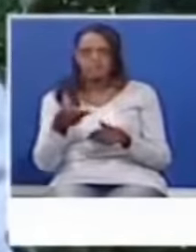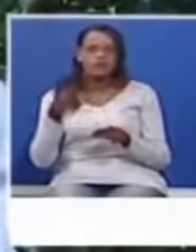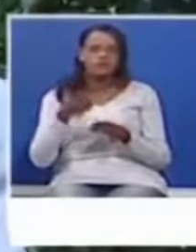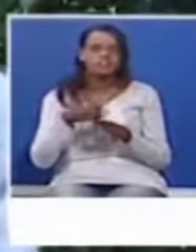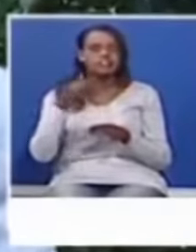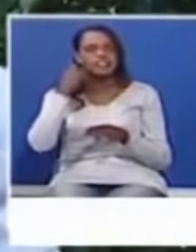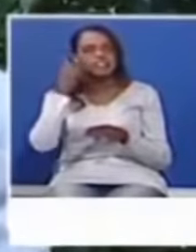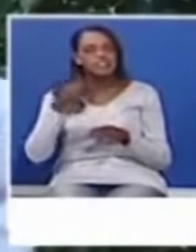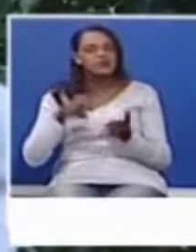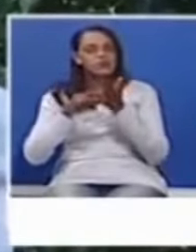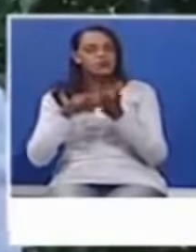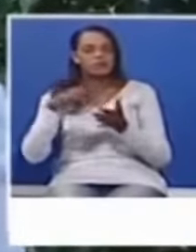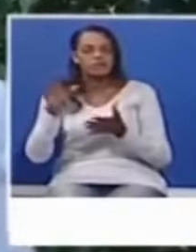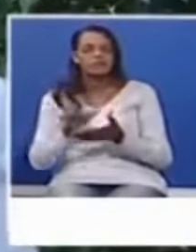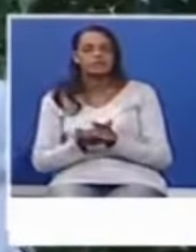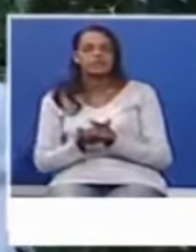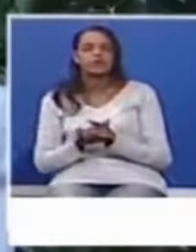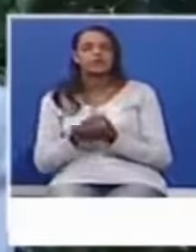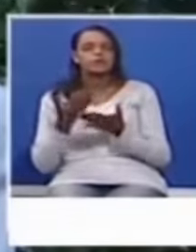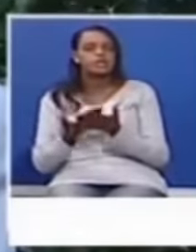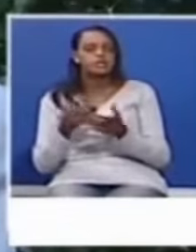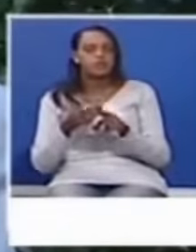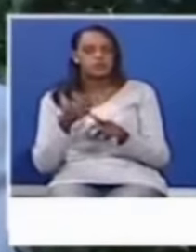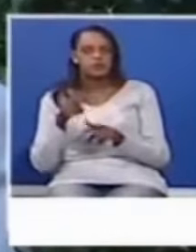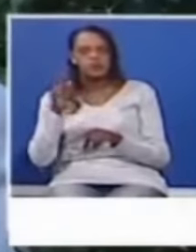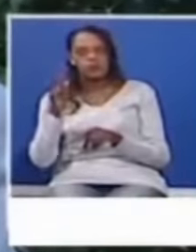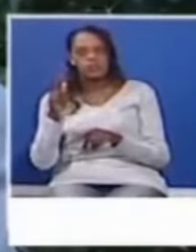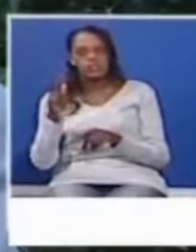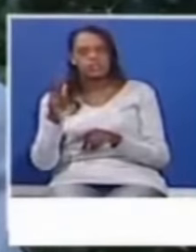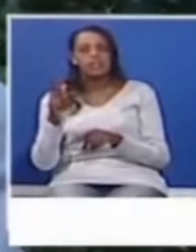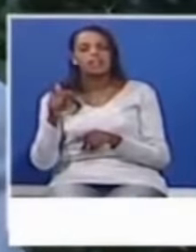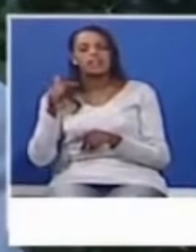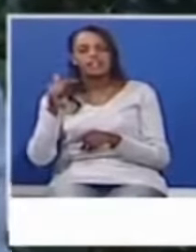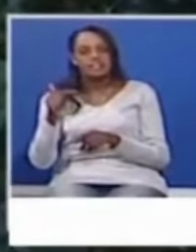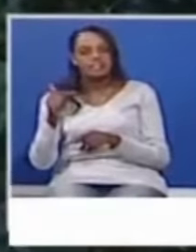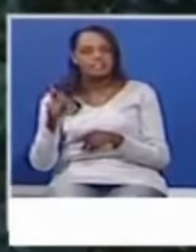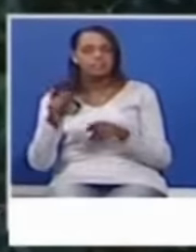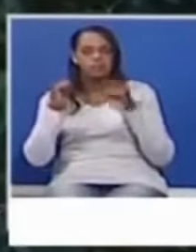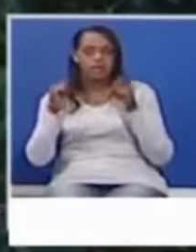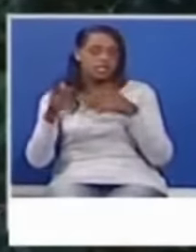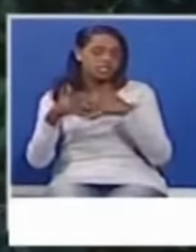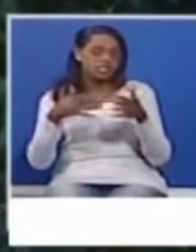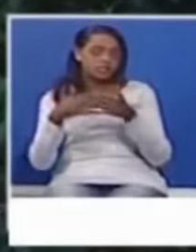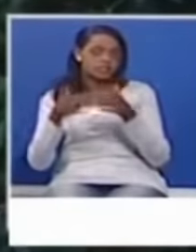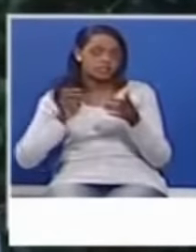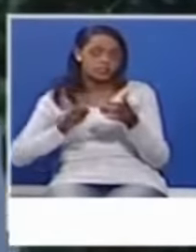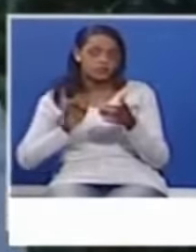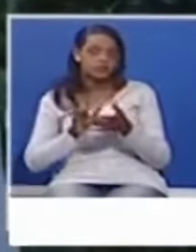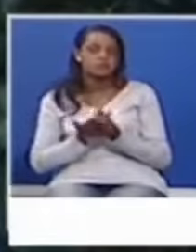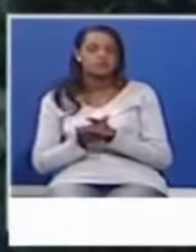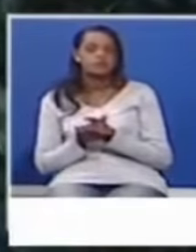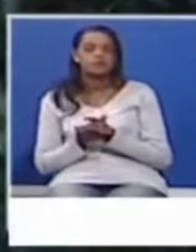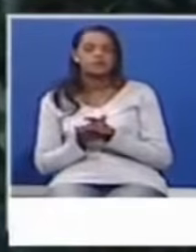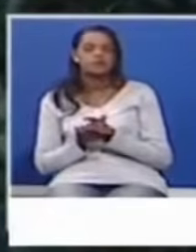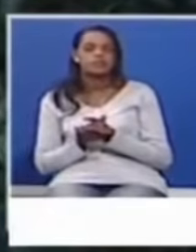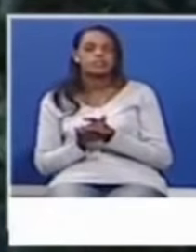ዕለት ክኸይፀኒሕ እዩ ካብዚ ጀሚሩ 8 ታሕሳስ ክነውዕሎ ፀኒሕና እንተኾነ ግን ኣህጉራዊ